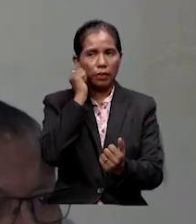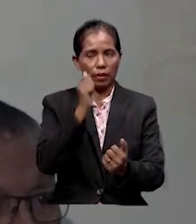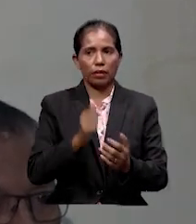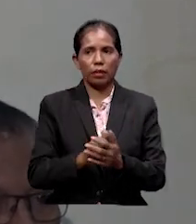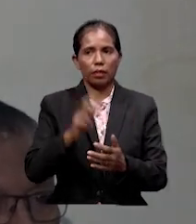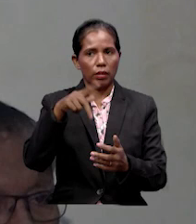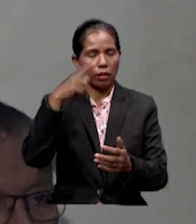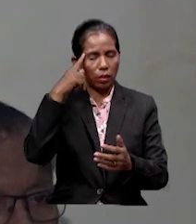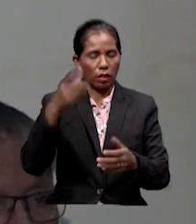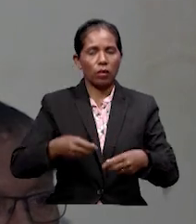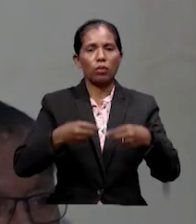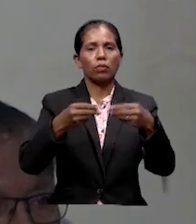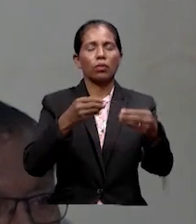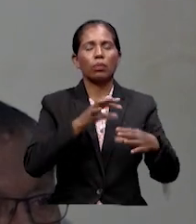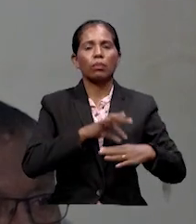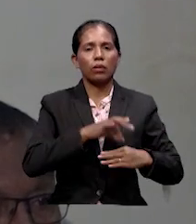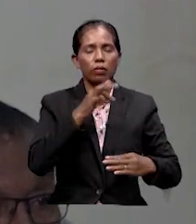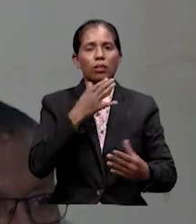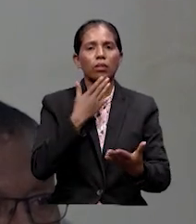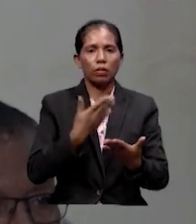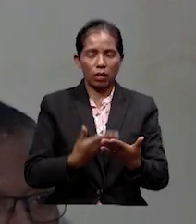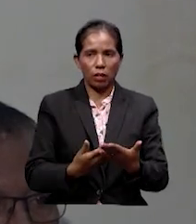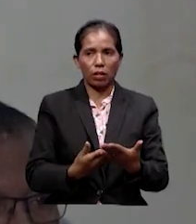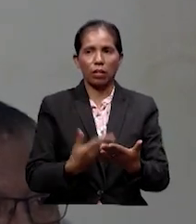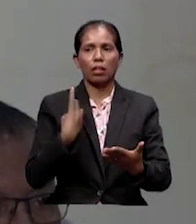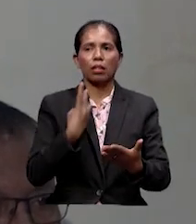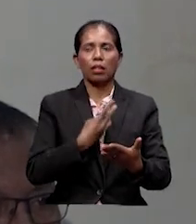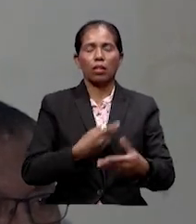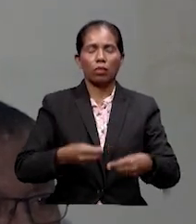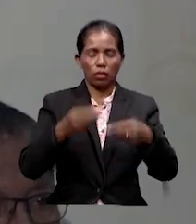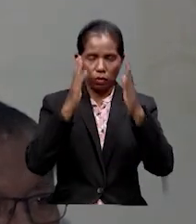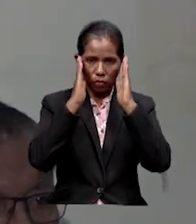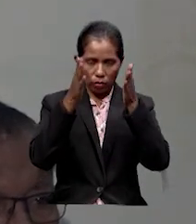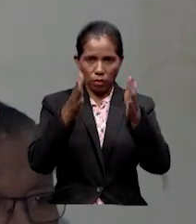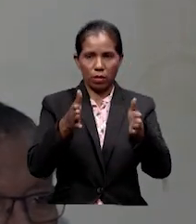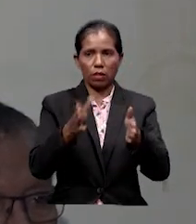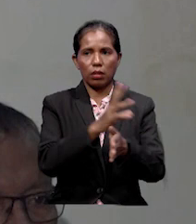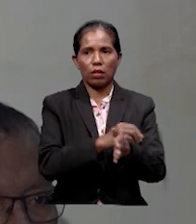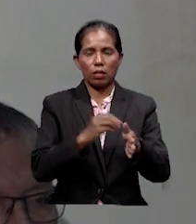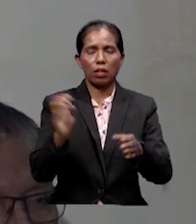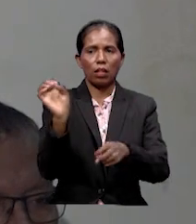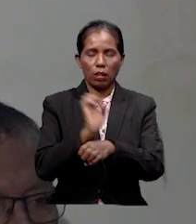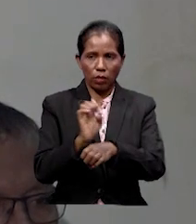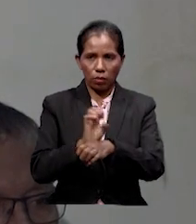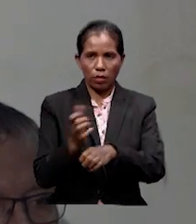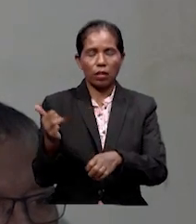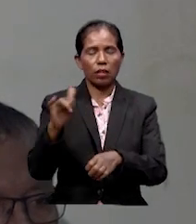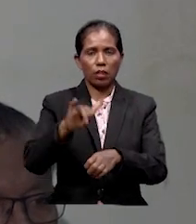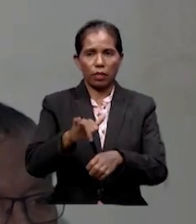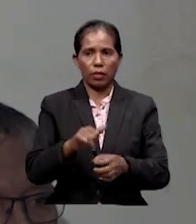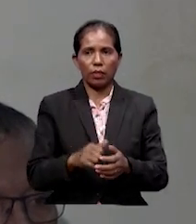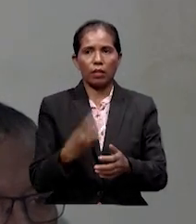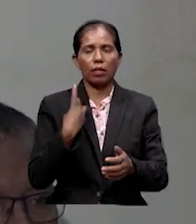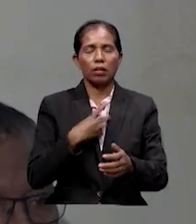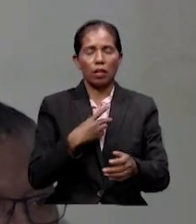hal atau politik sana. Se politik ada di hari bazio strategik. Se ekonomi bazio politik, se ekonomi kita